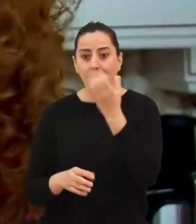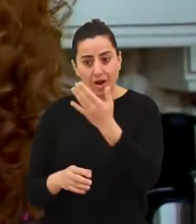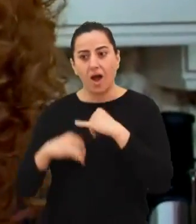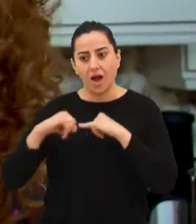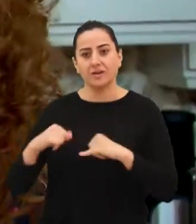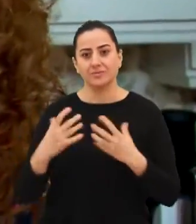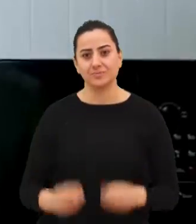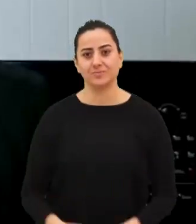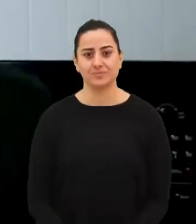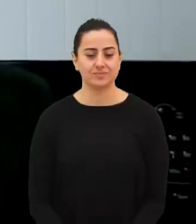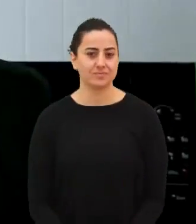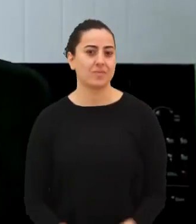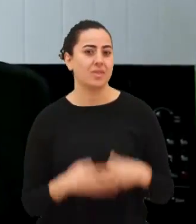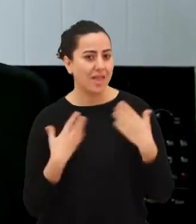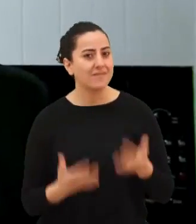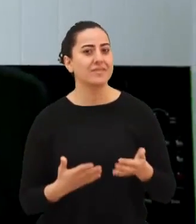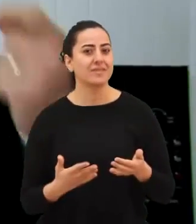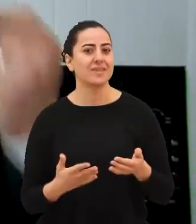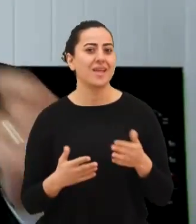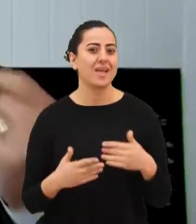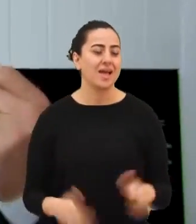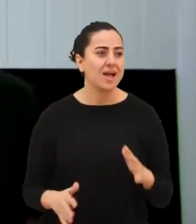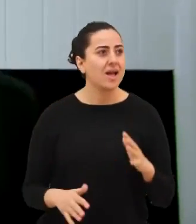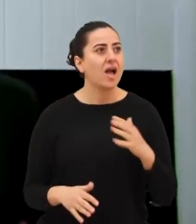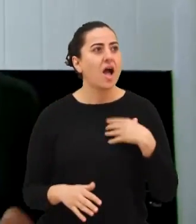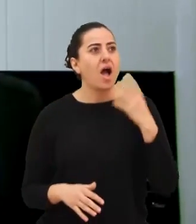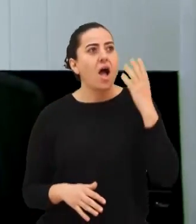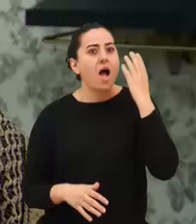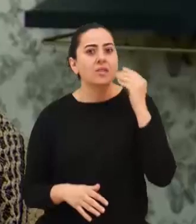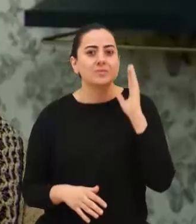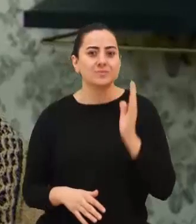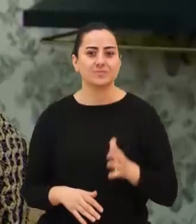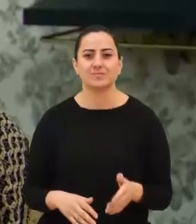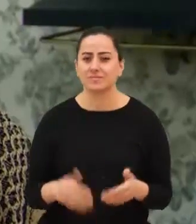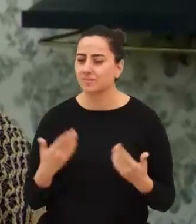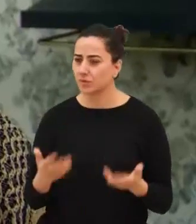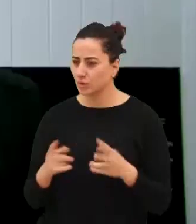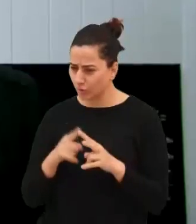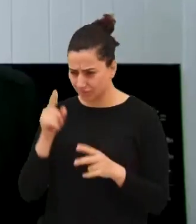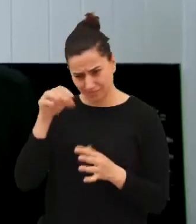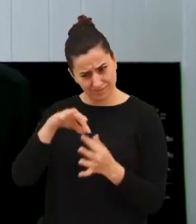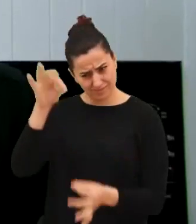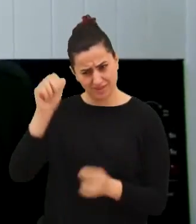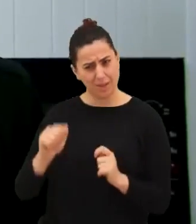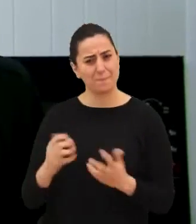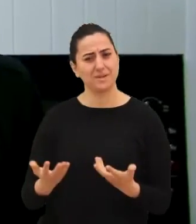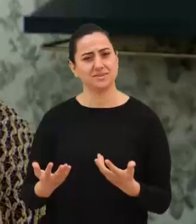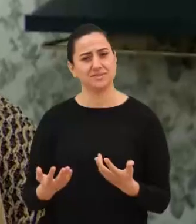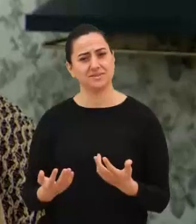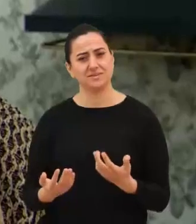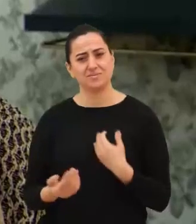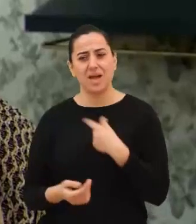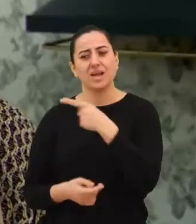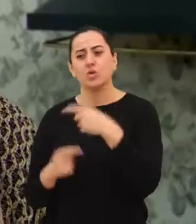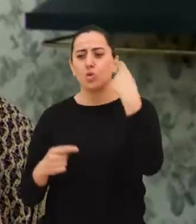gelmemişti soyduktan sonra? Evet. Ya aklıma gelmedi. Hadi be Nurhan Bey. Yani ben şimdi Rüya Hanım'a